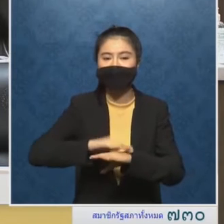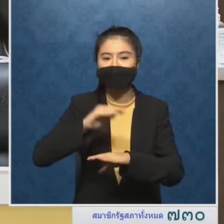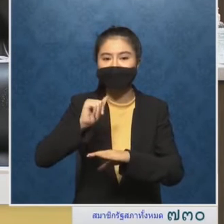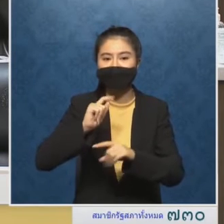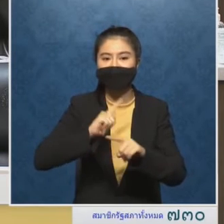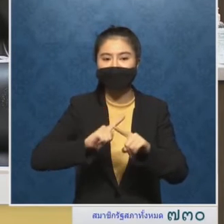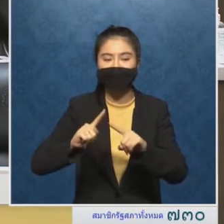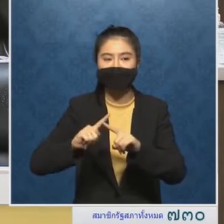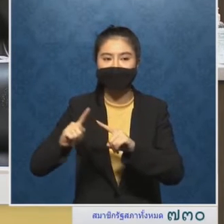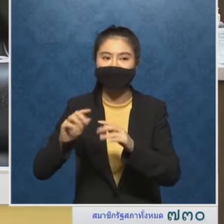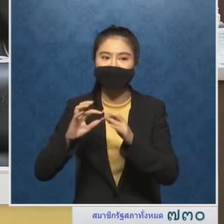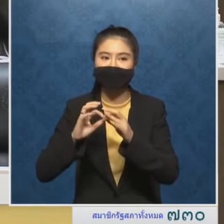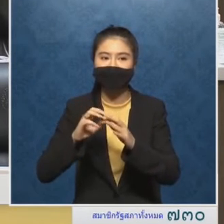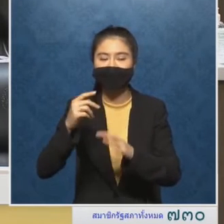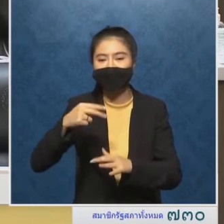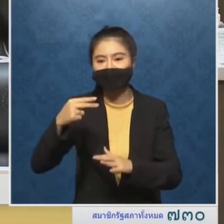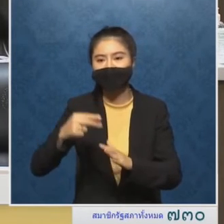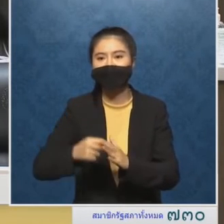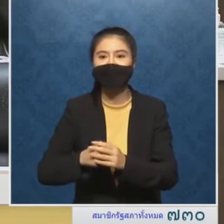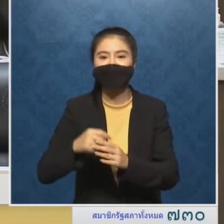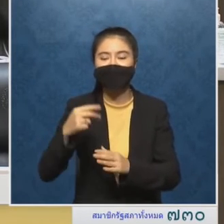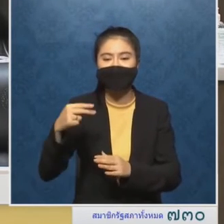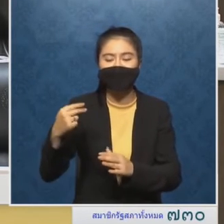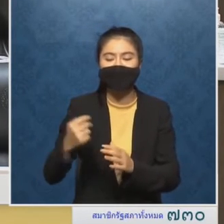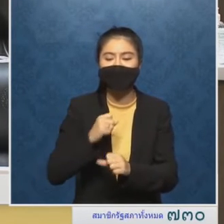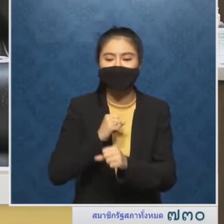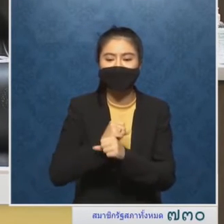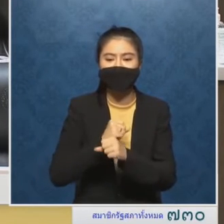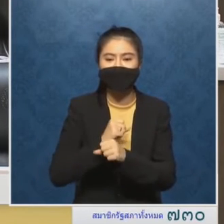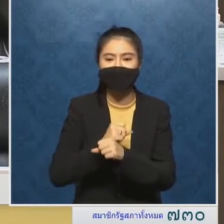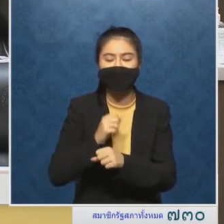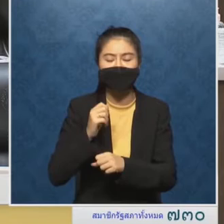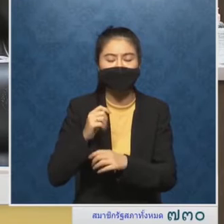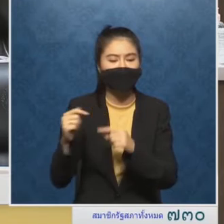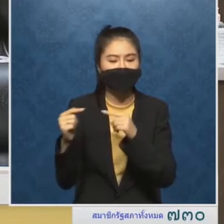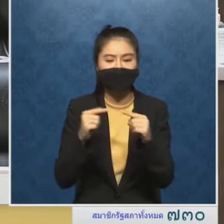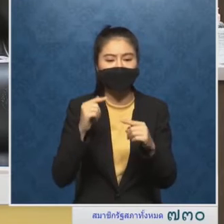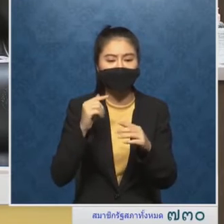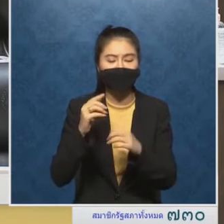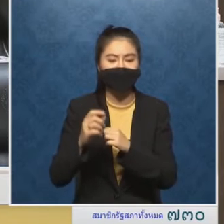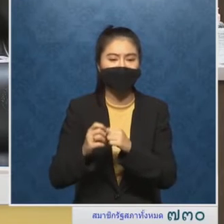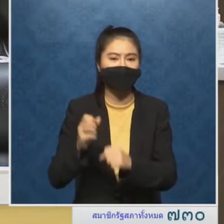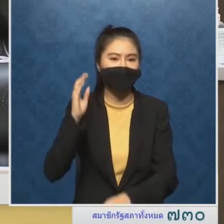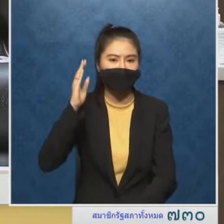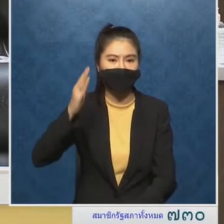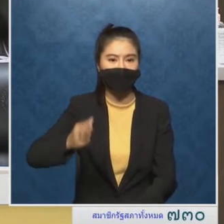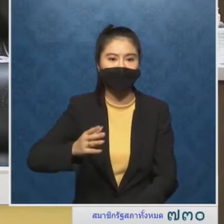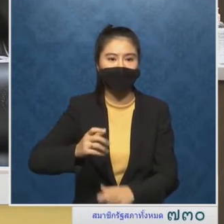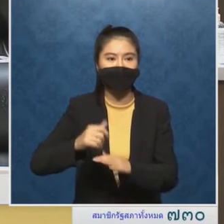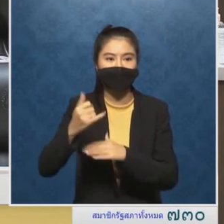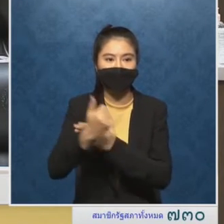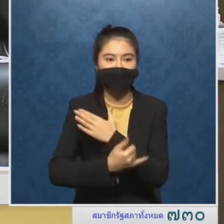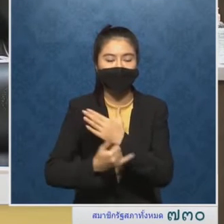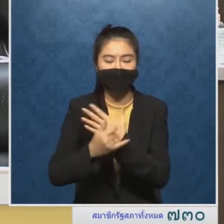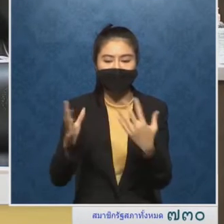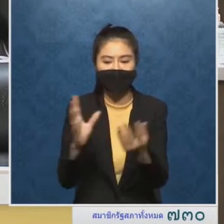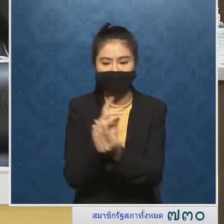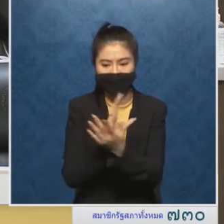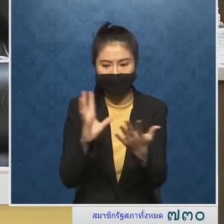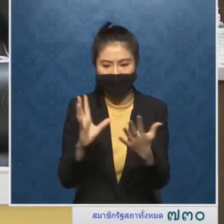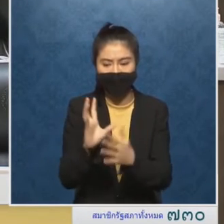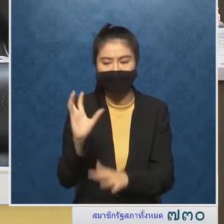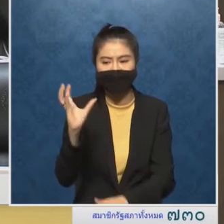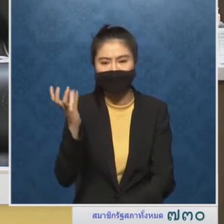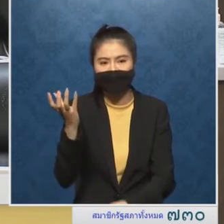มทสำหรบกเรียนต่อหือแม้กทไปทำงานในต่างประเทศก็ตามนะครับอย่เช่นการเรียรู้วาฒนรรฐานิยมสากล